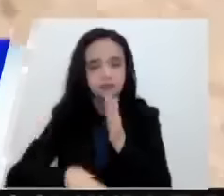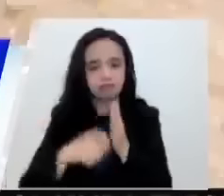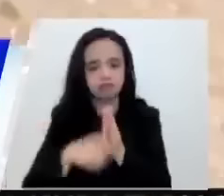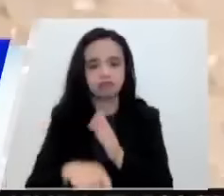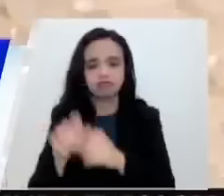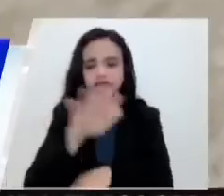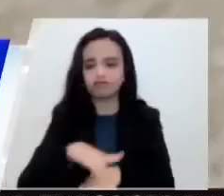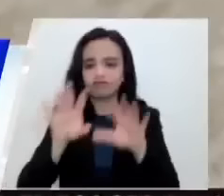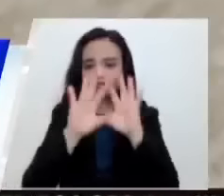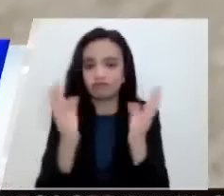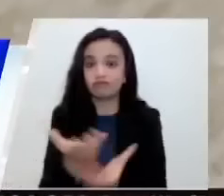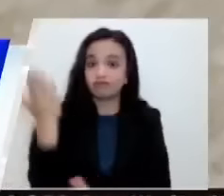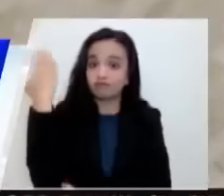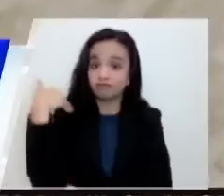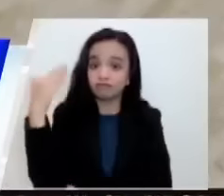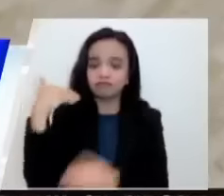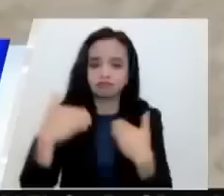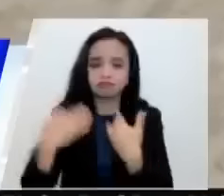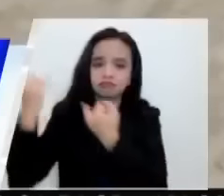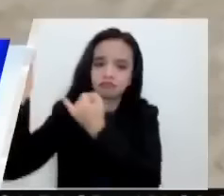we import from